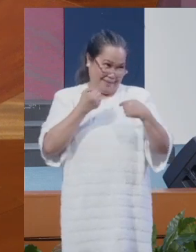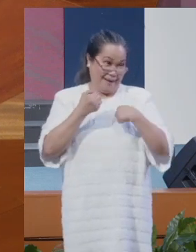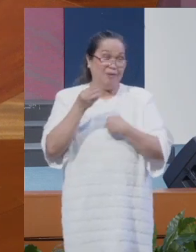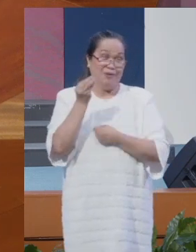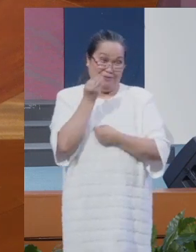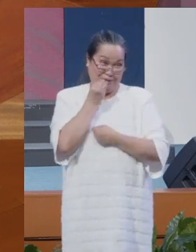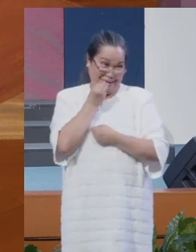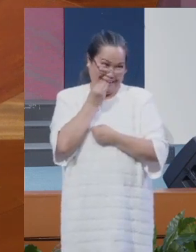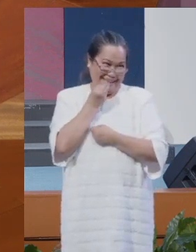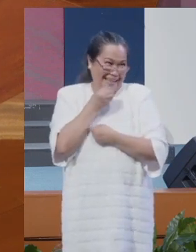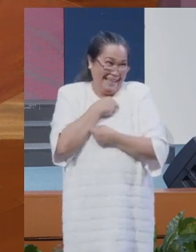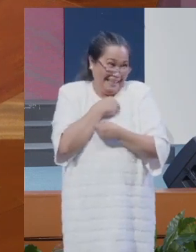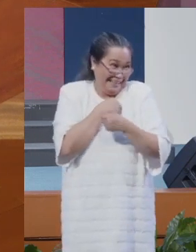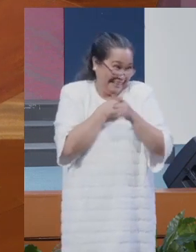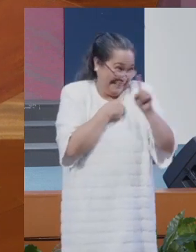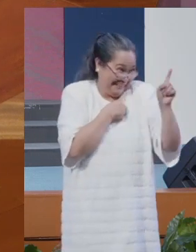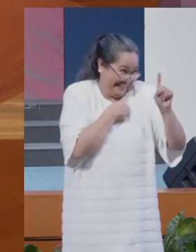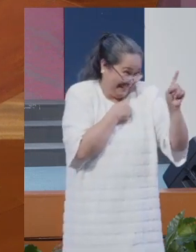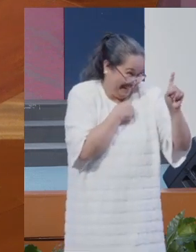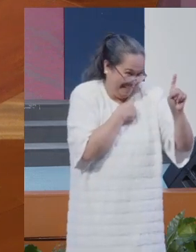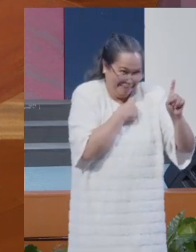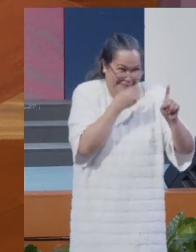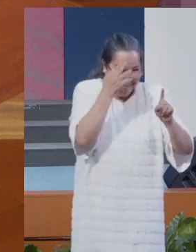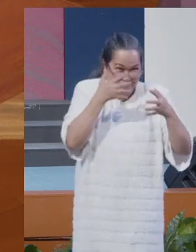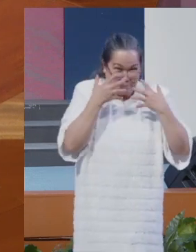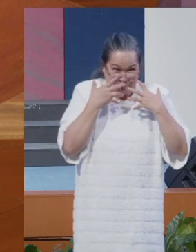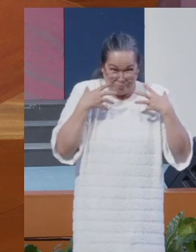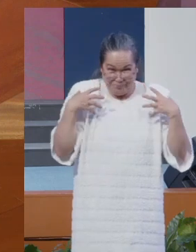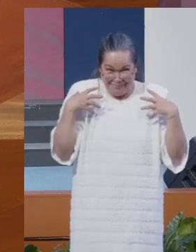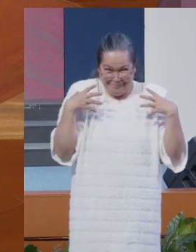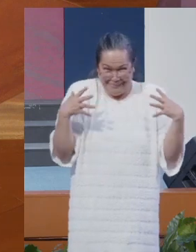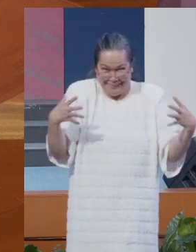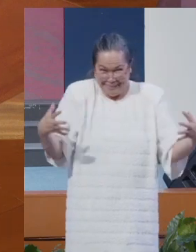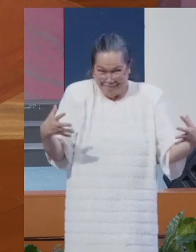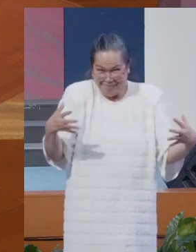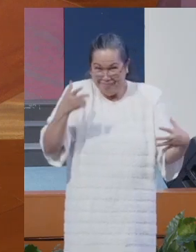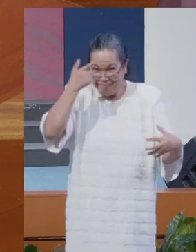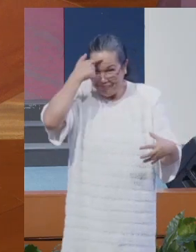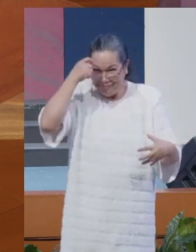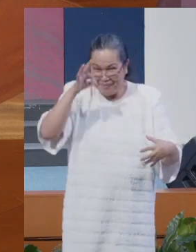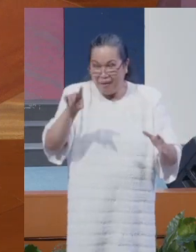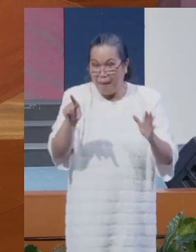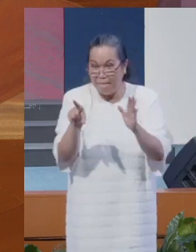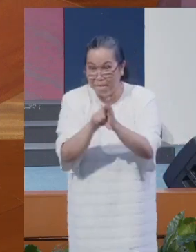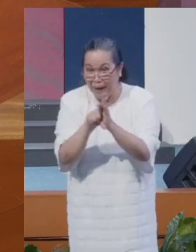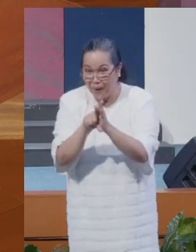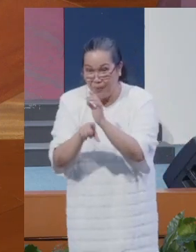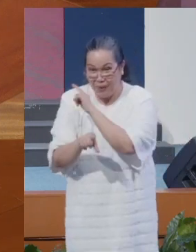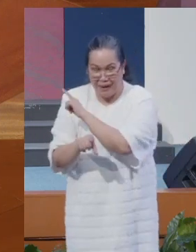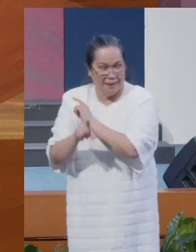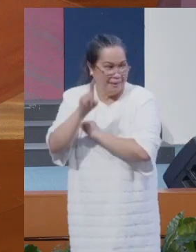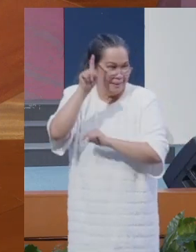po ay magfa-fast. No? Hindi ko na po sasabihin kung paano. Bawal po kasi sa akin ang